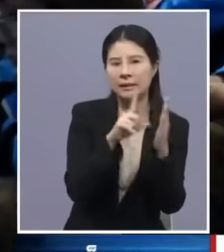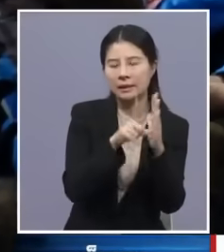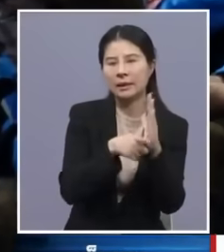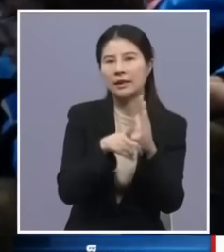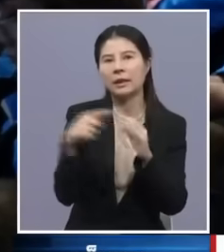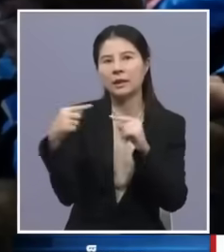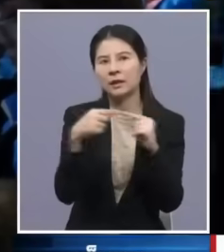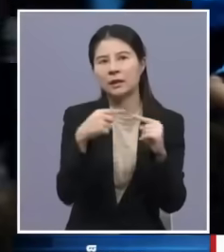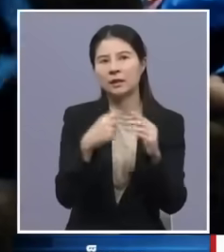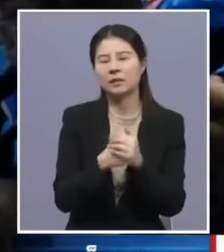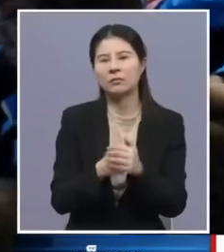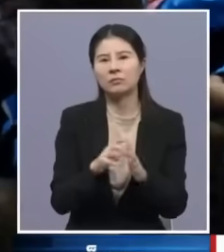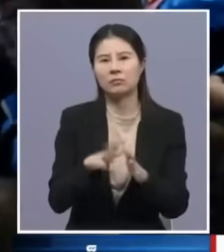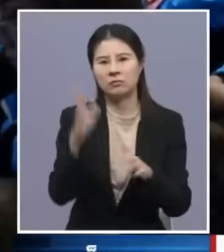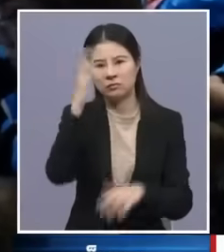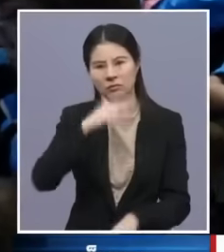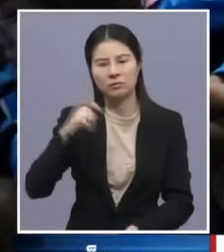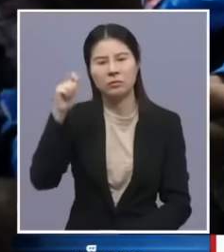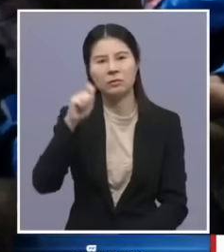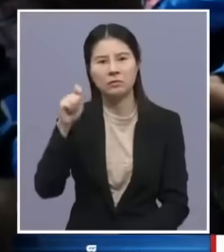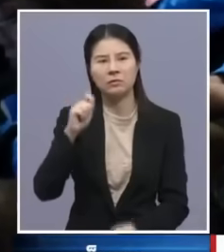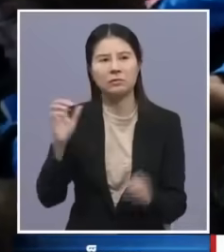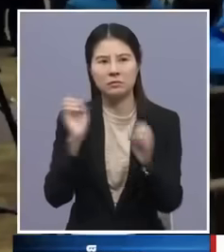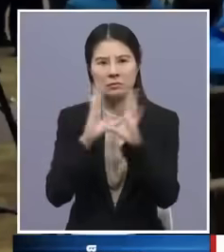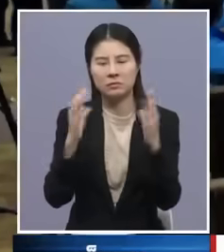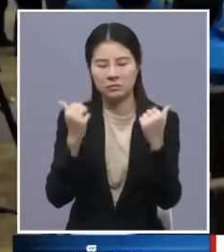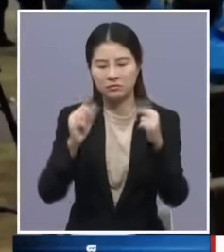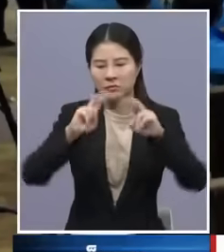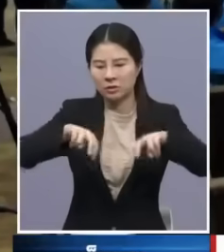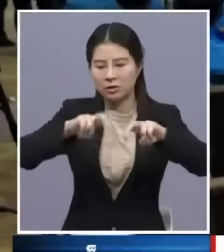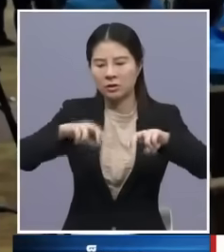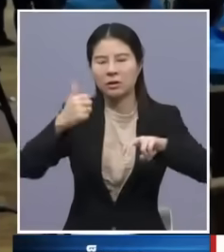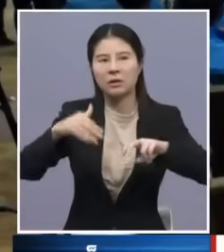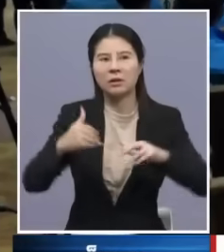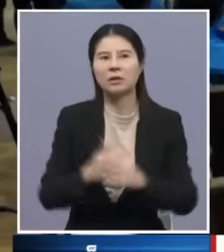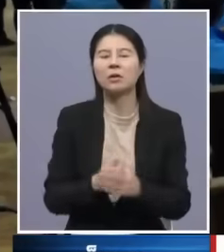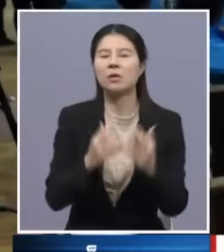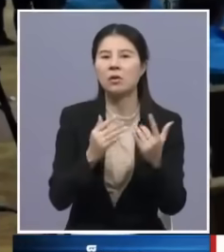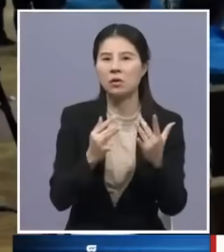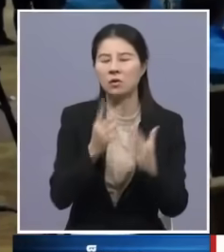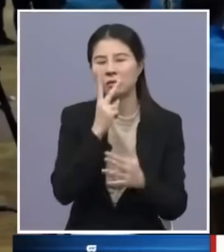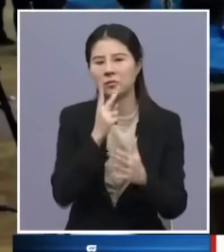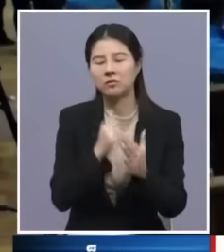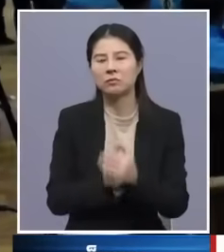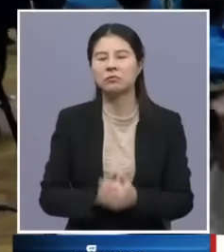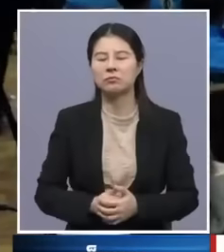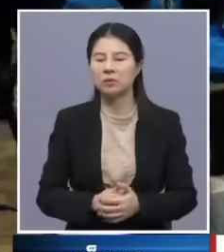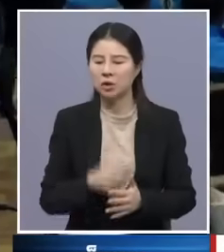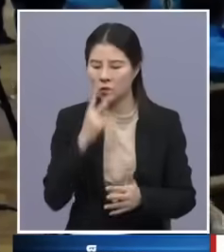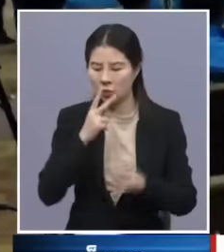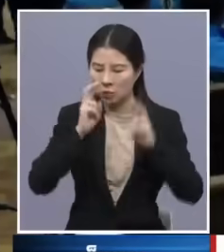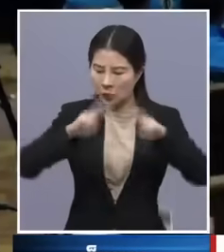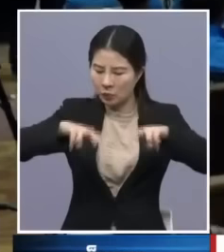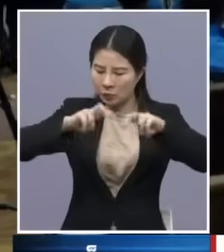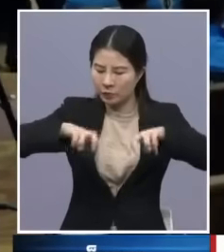สิทธิ์ที่อยู่คนละขั้วชัดเจนสูตรเดิมคงจะนำมาวิเคราะห์แบบนั้นไม่ได้อีกแล้วแล้วที่สำคัญก็คือสิ่งที่ต้องมองให้ลึกลงไป